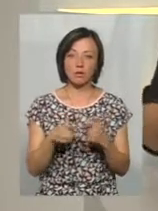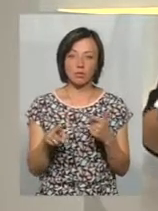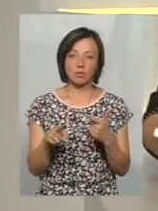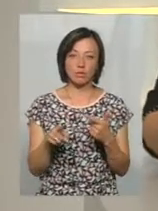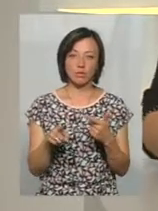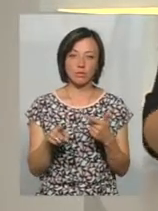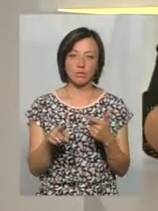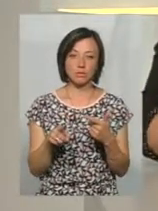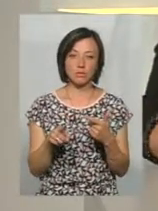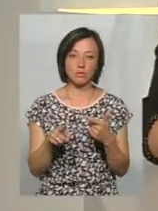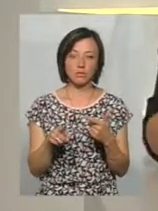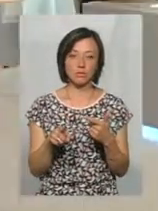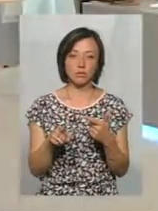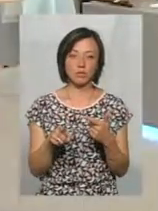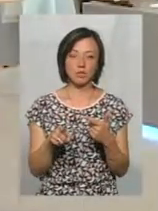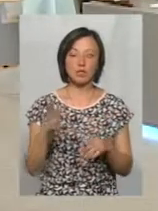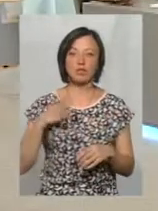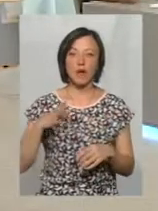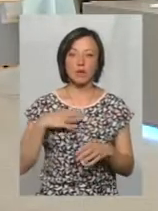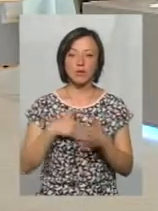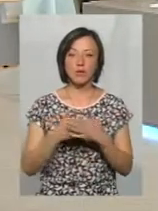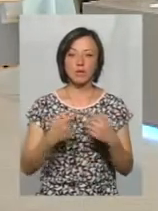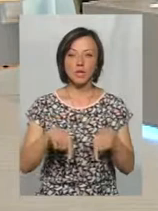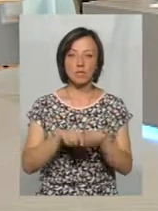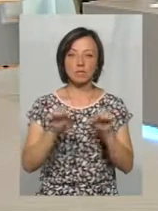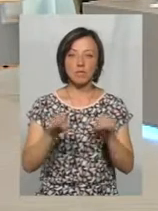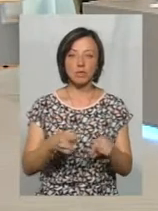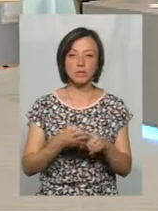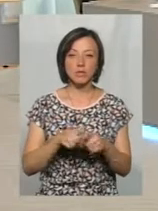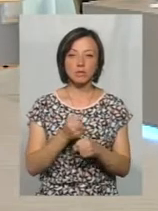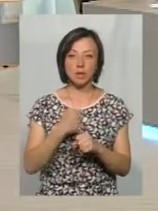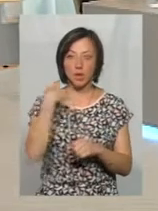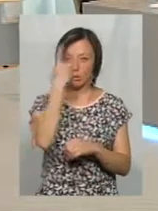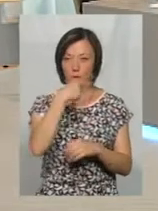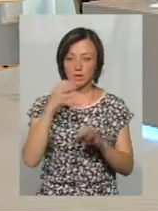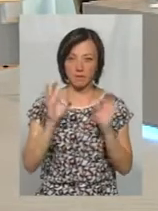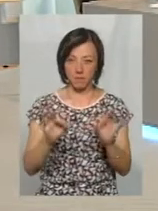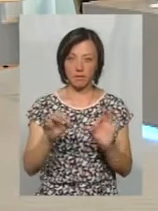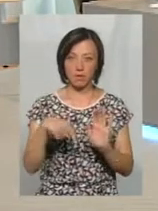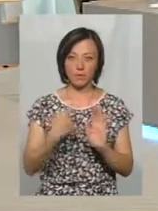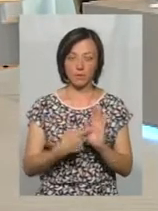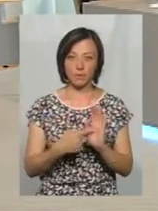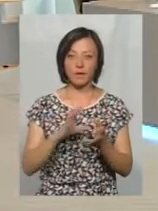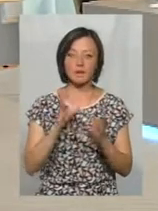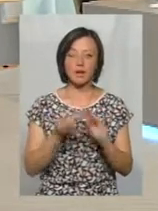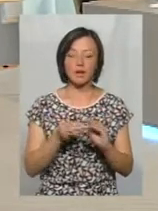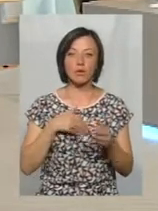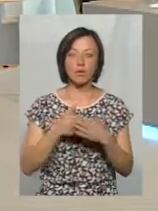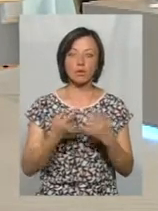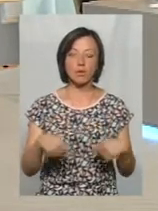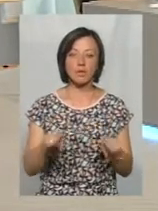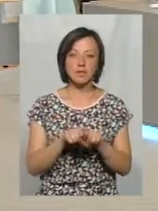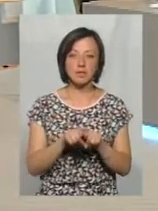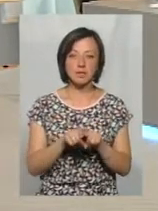там, чекати громадську організацію, а можна це зробити особисто, правильно? Ну, і взагалі громадські